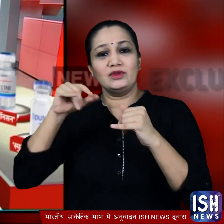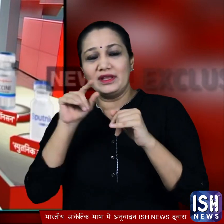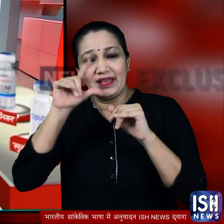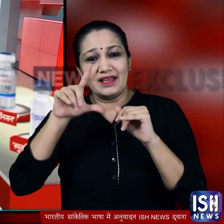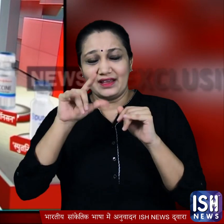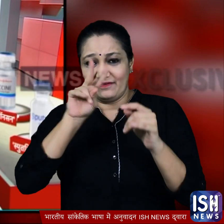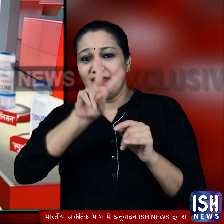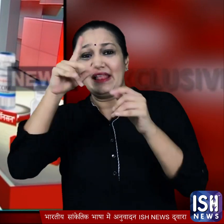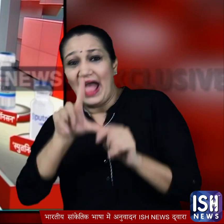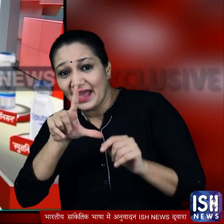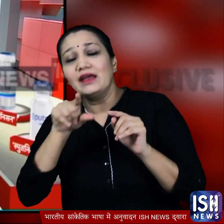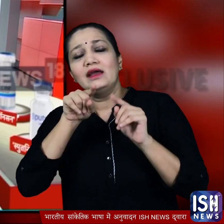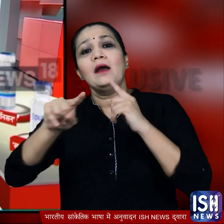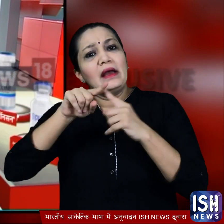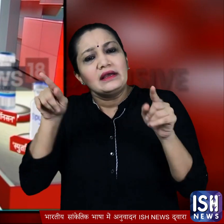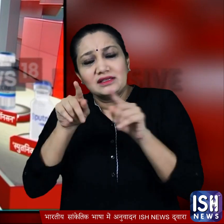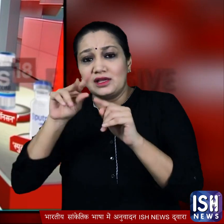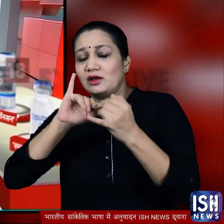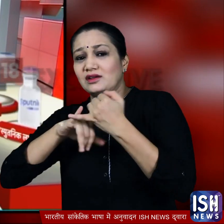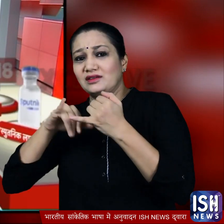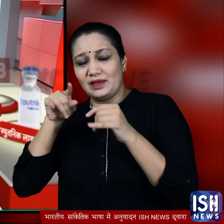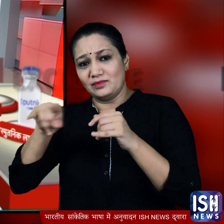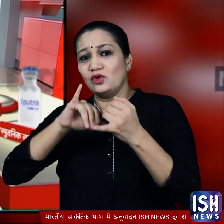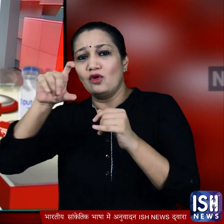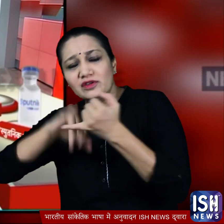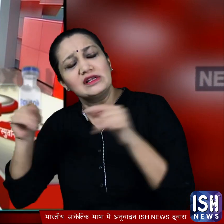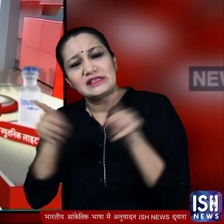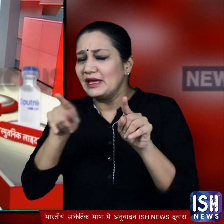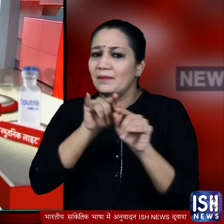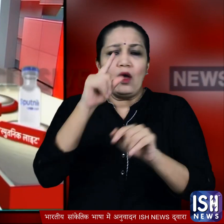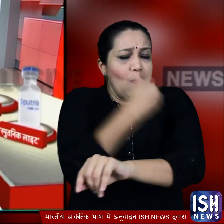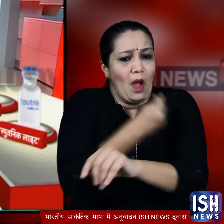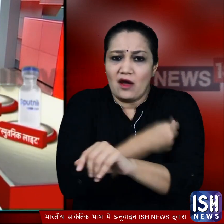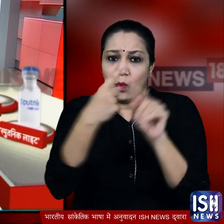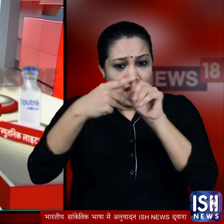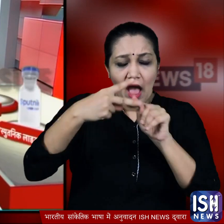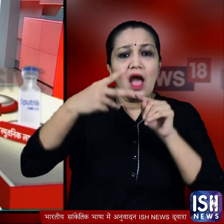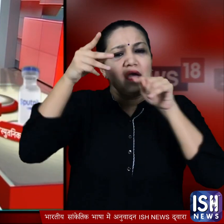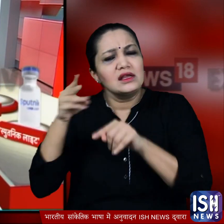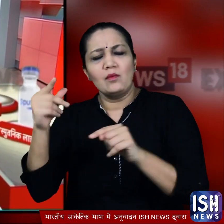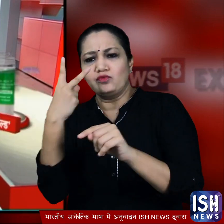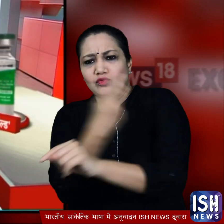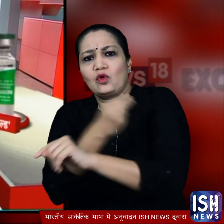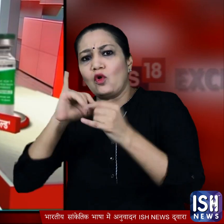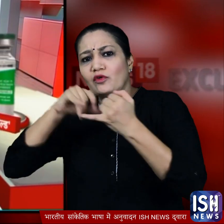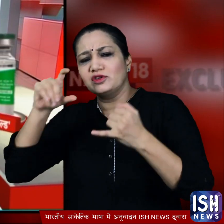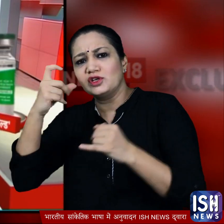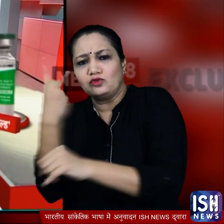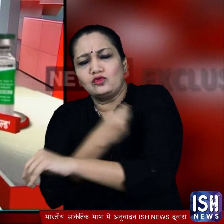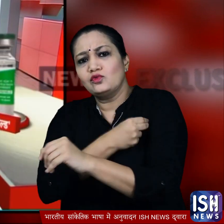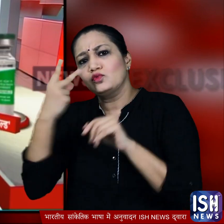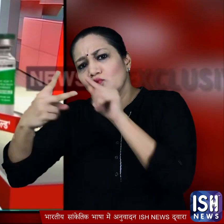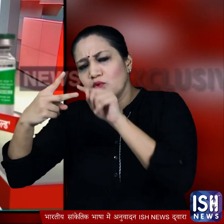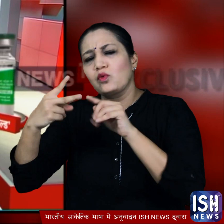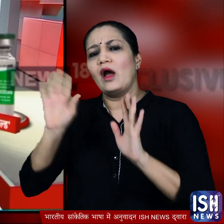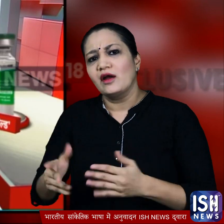और कोविशील्ड एक ही तरह की प्रक्रिया से बनी, जिनमें जॉनसन एंड जॉनसन और स्पुतनिक लाइट एक ही डोज की वैक्सीन, जबकि कोविशील्ड की 2 डोज